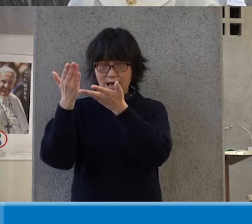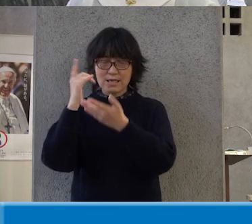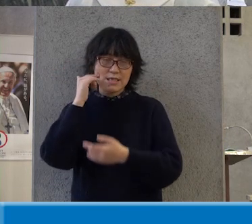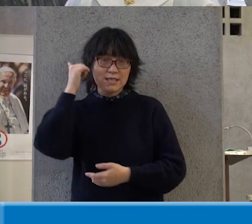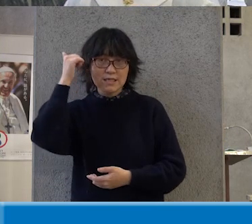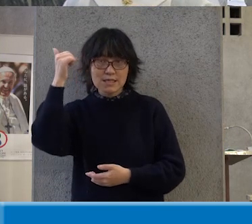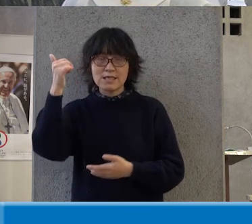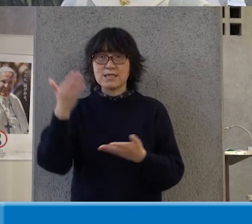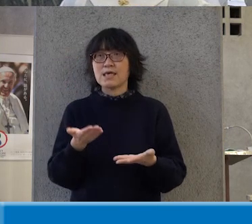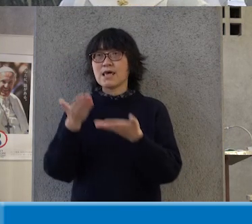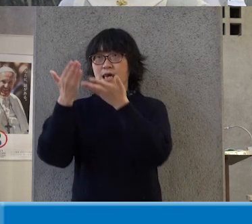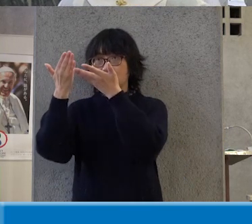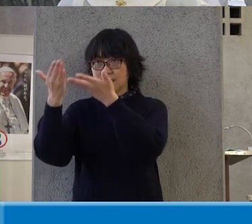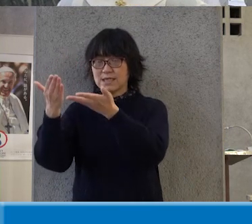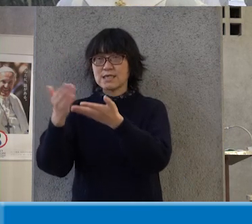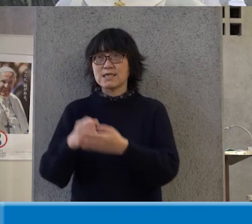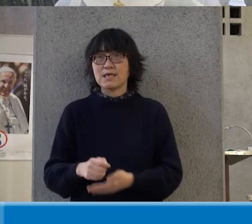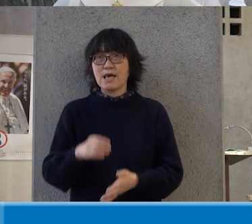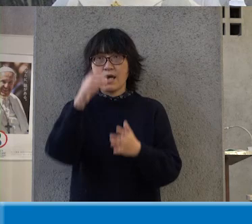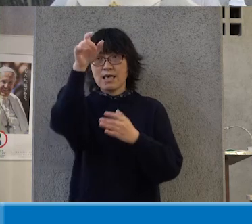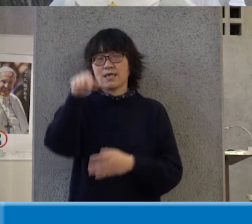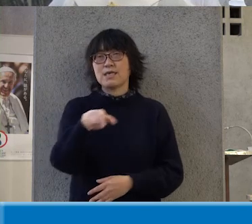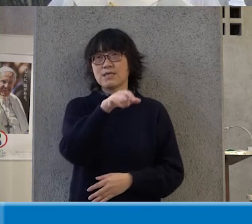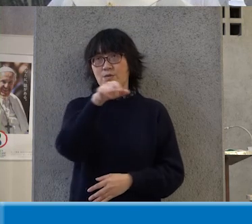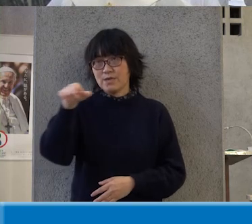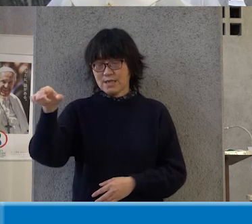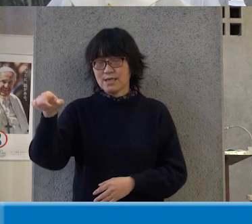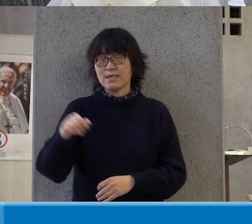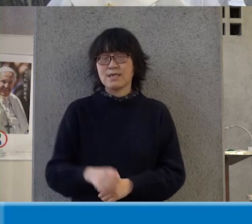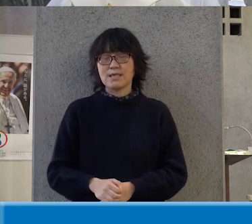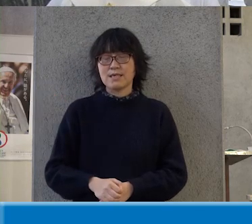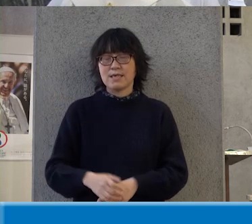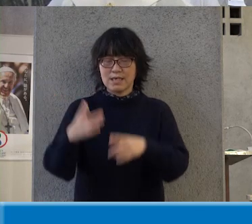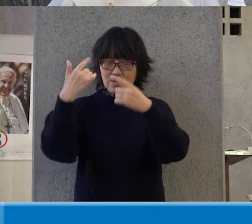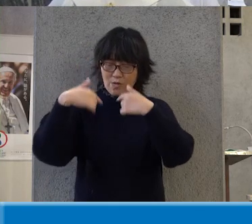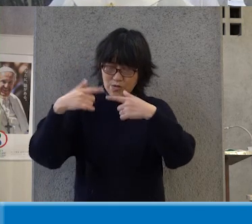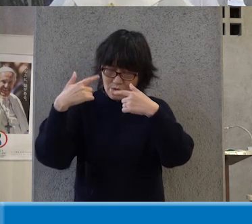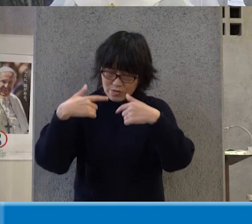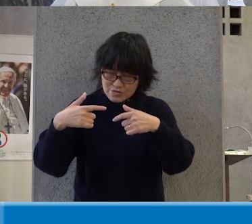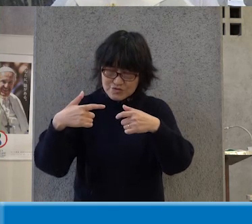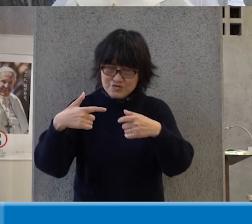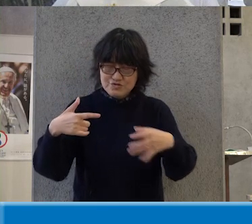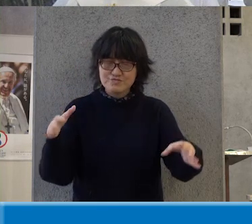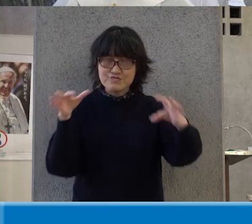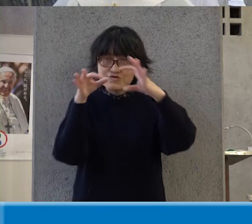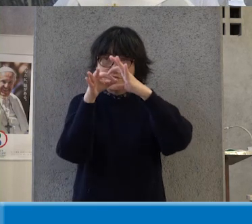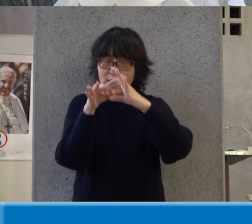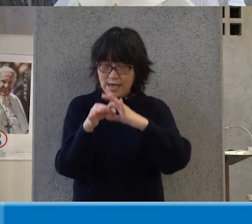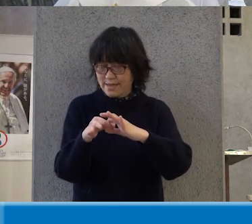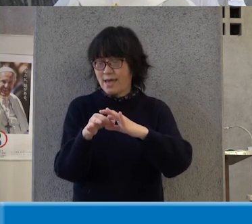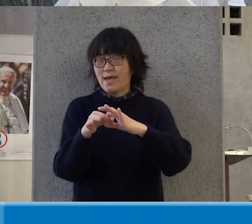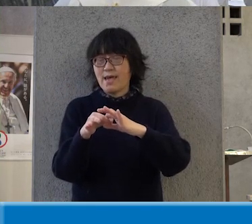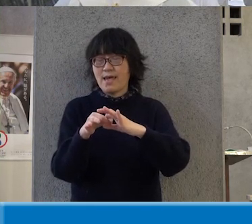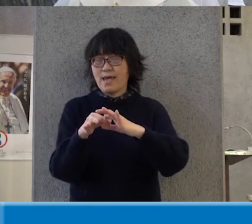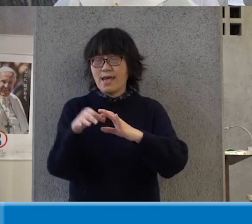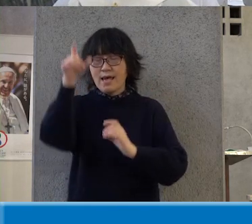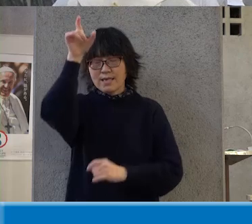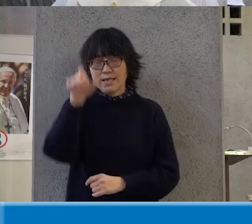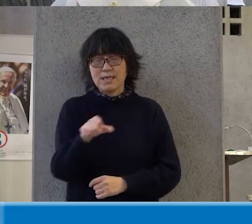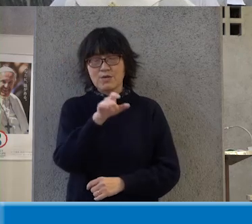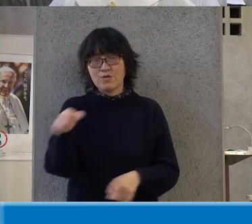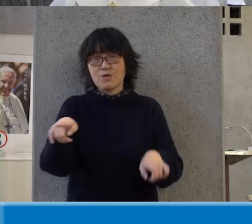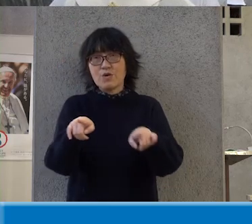げた大祭司キリストに日ごとに固く結ばれ、キリストと共